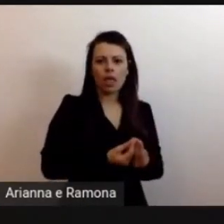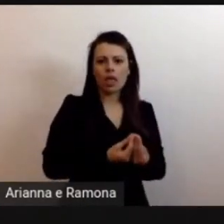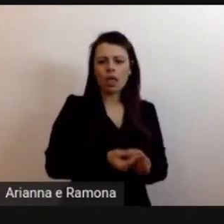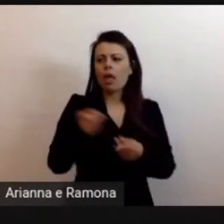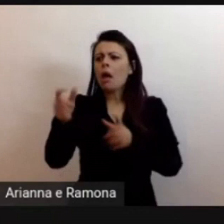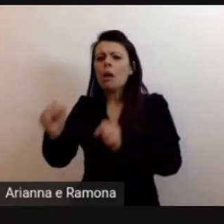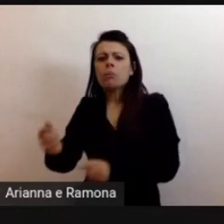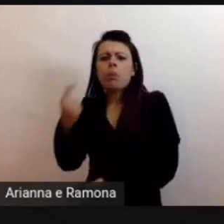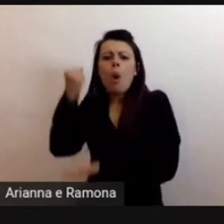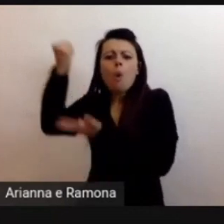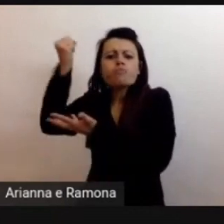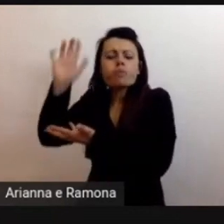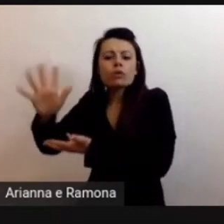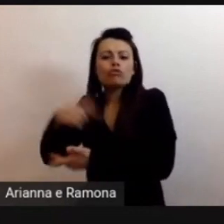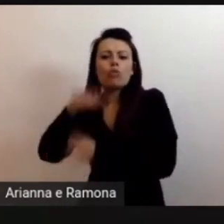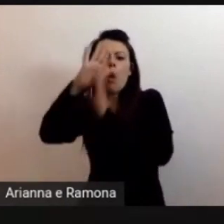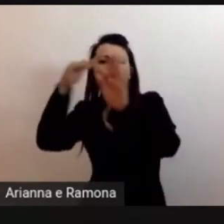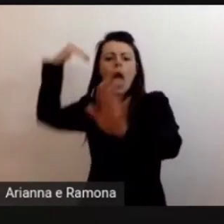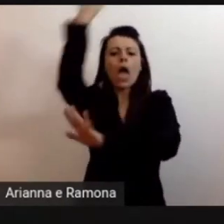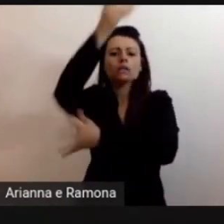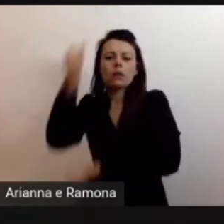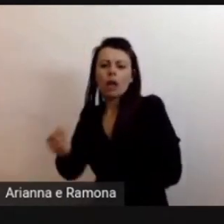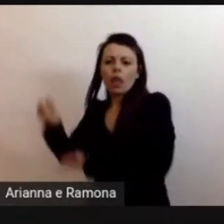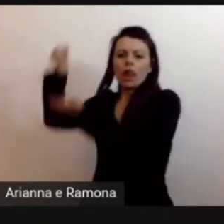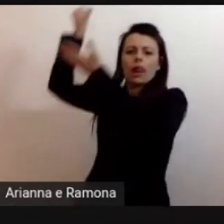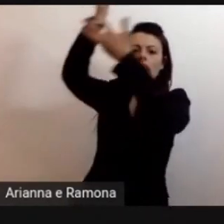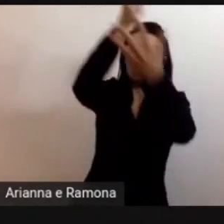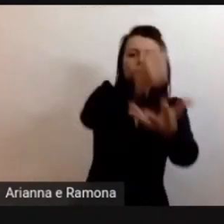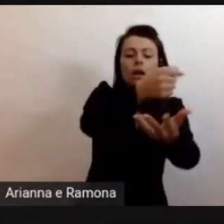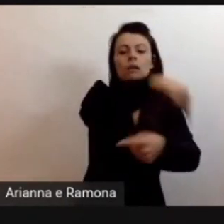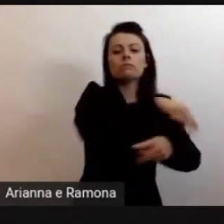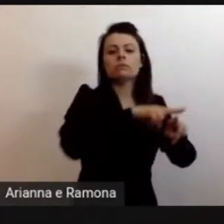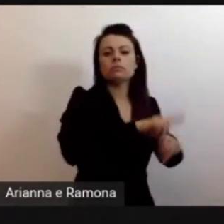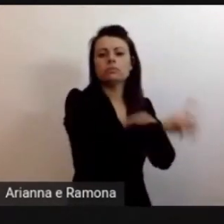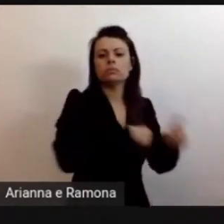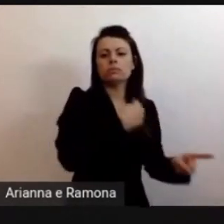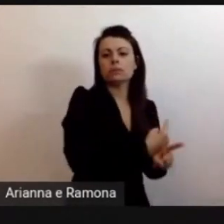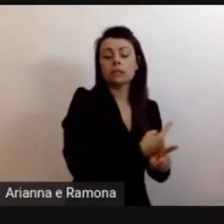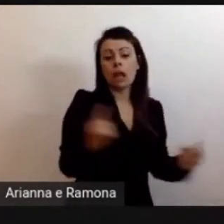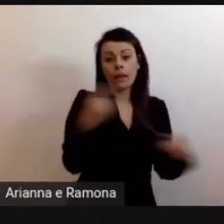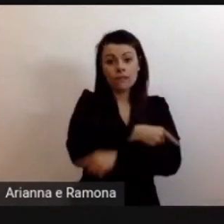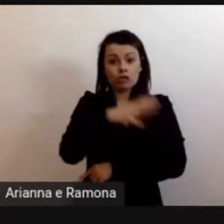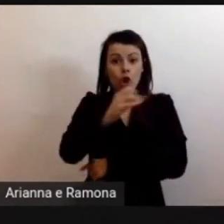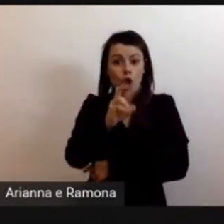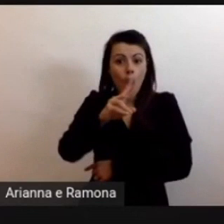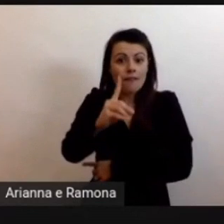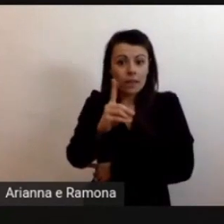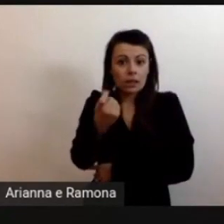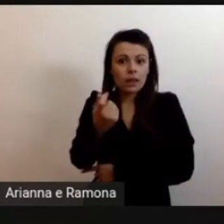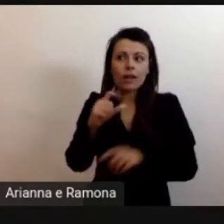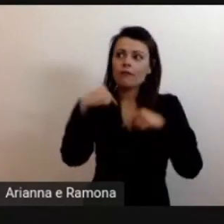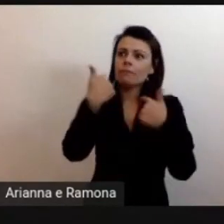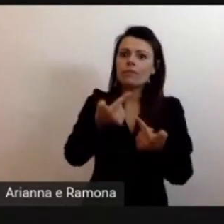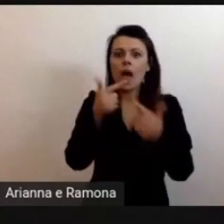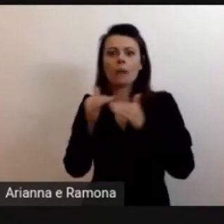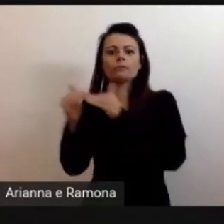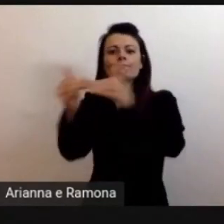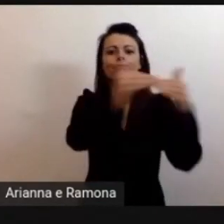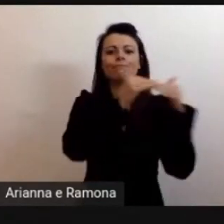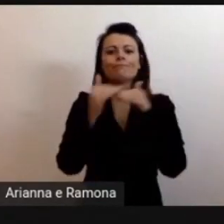ora devo dire che presto il tuo video di qualità avrei dovuto però che colpisce